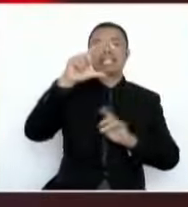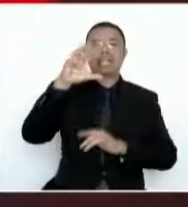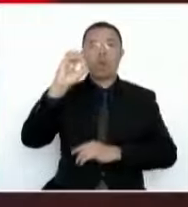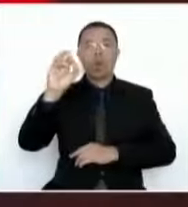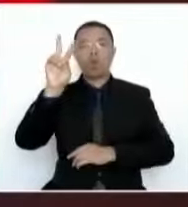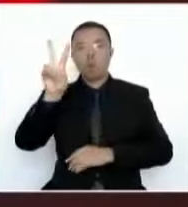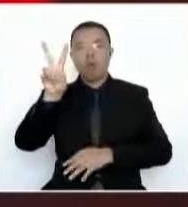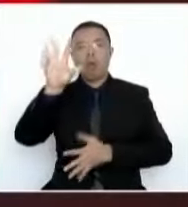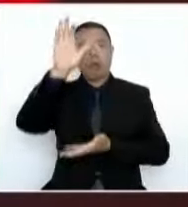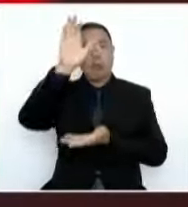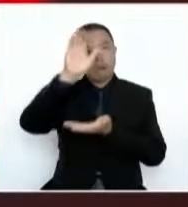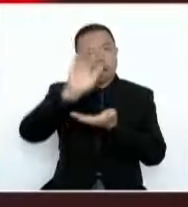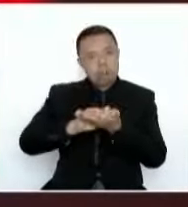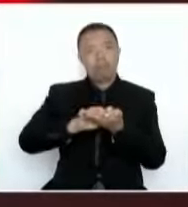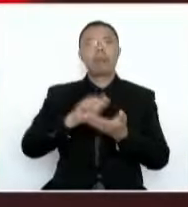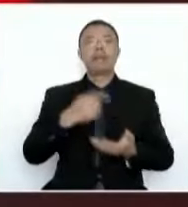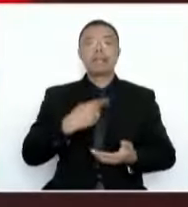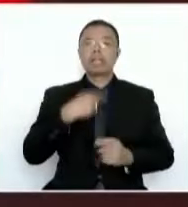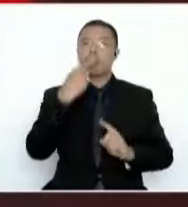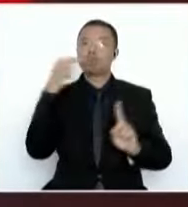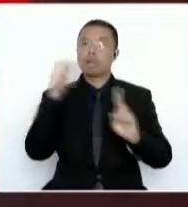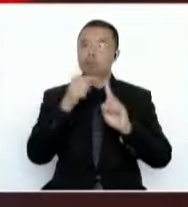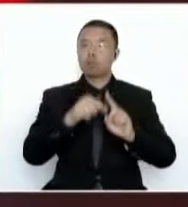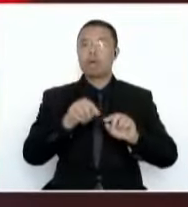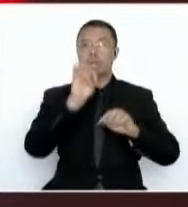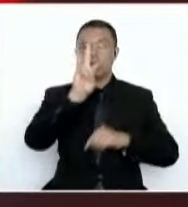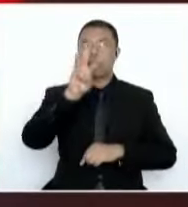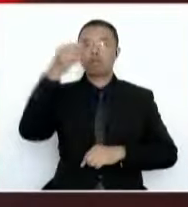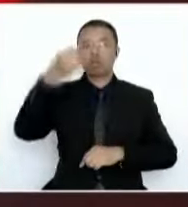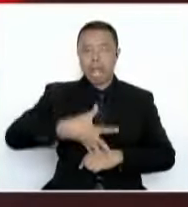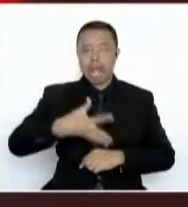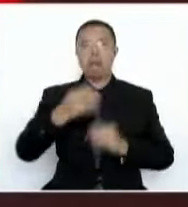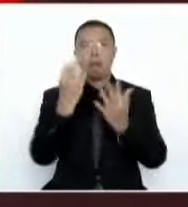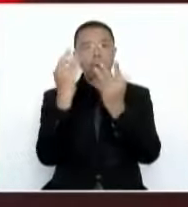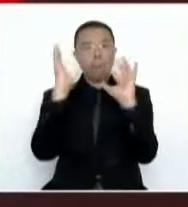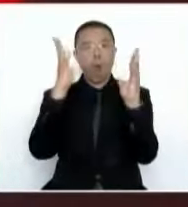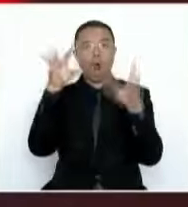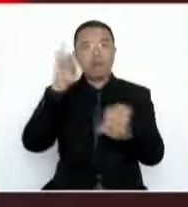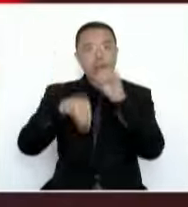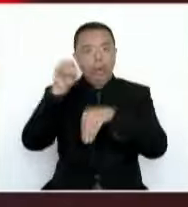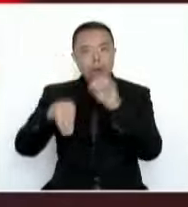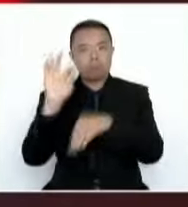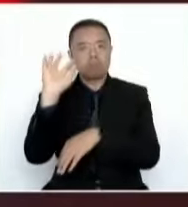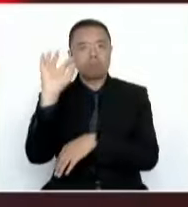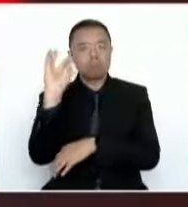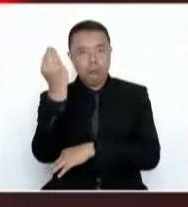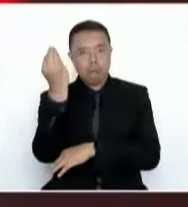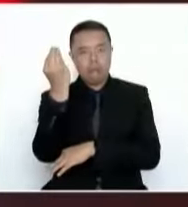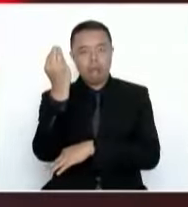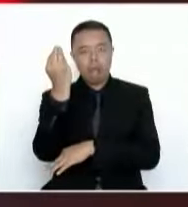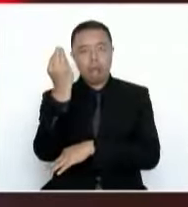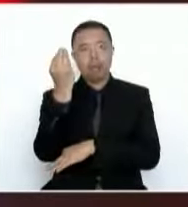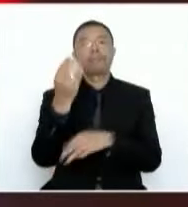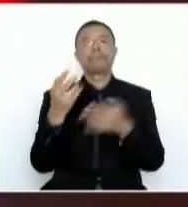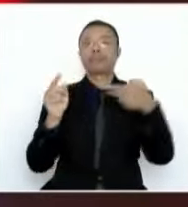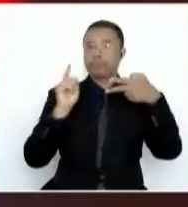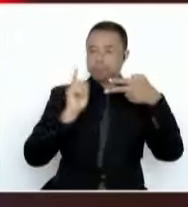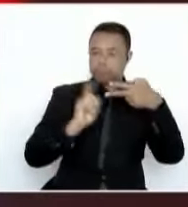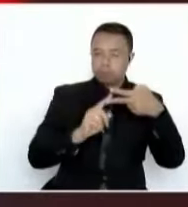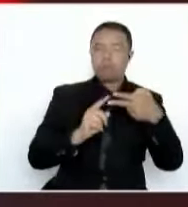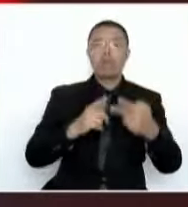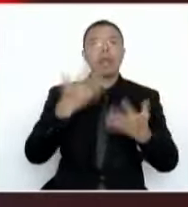ee berkurang Kami punya target 3 Juta Pohon yang akan ditanam di Jakarta ini yang utama lagi adalah bagaimana sebetulnya Tata